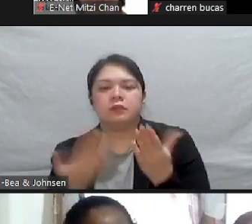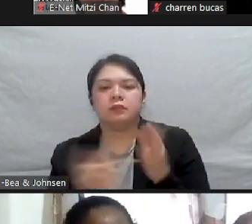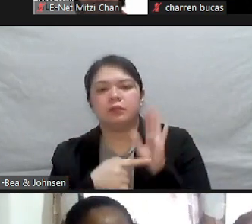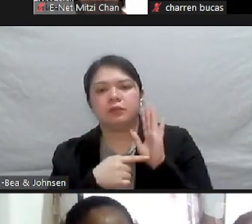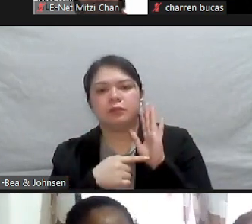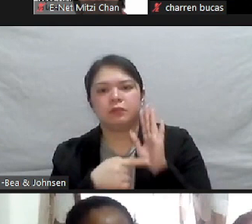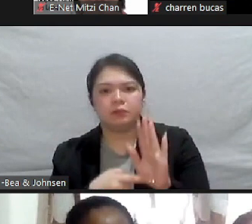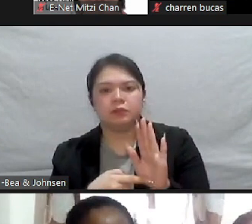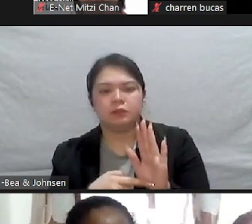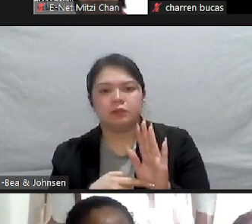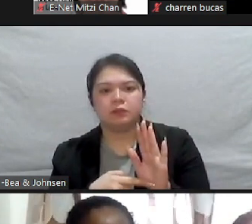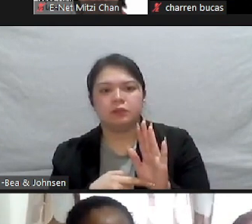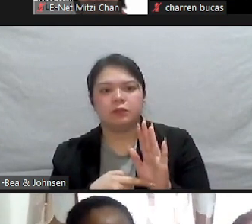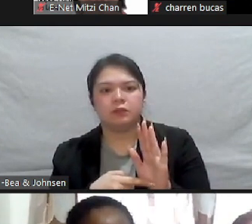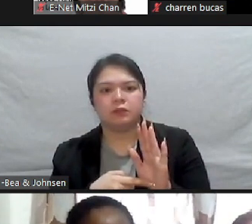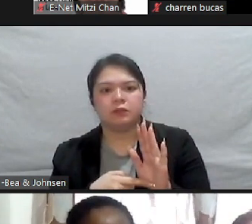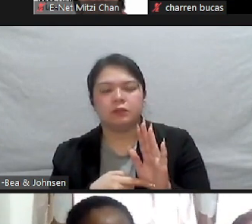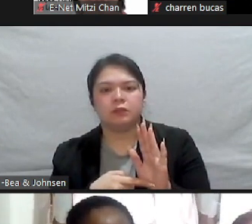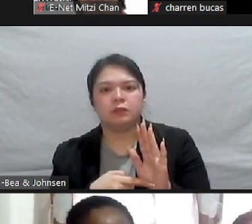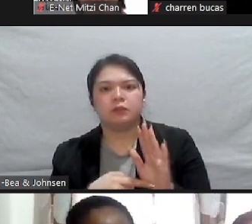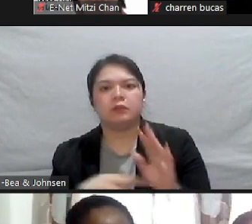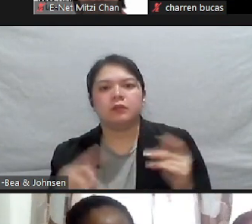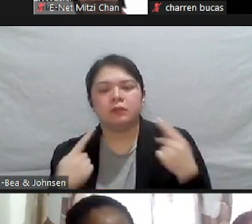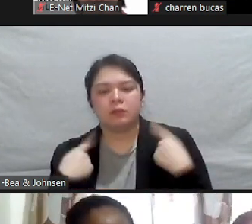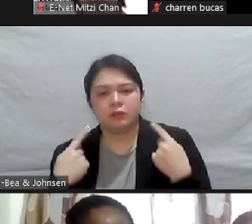ng ating